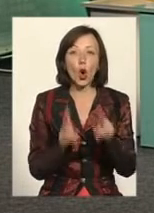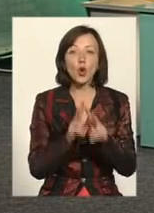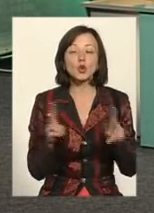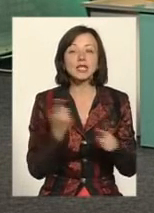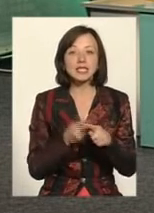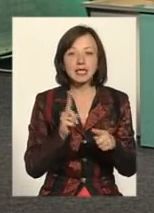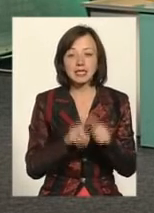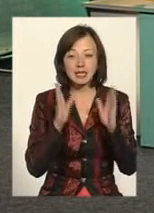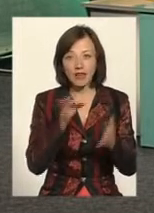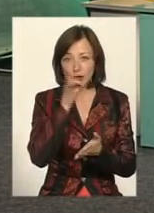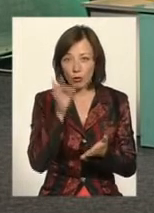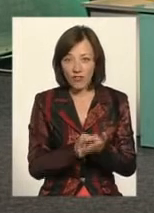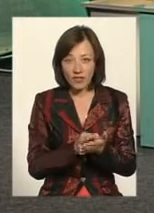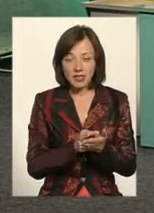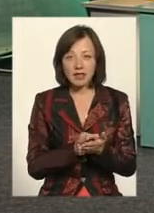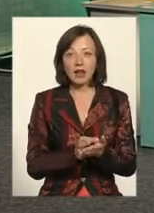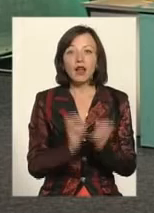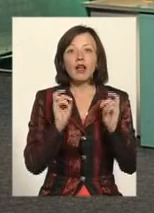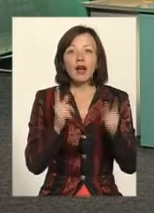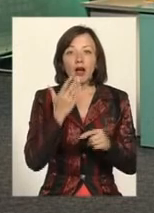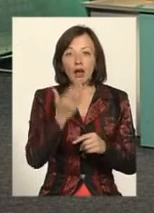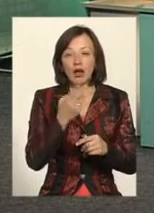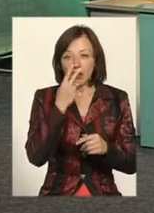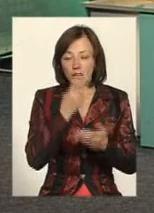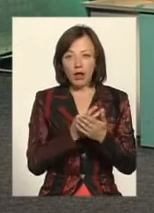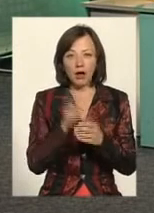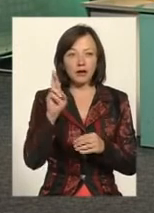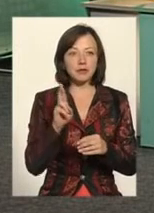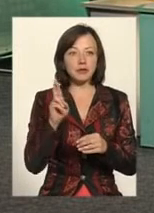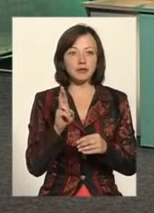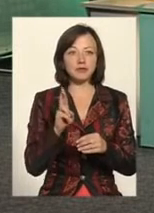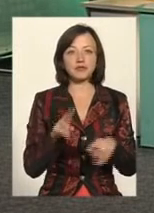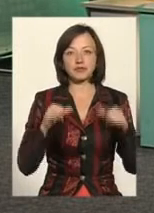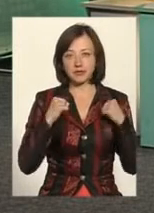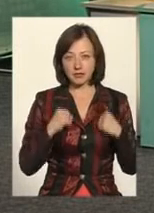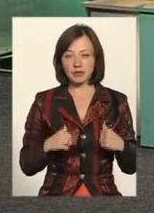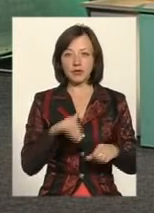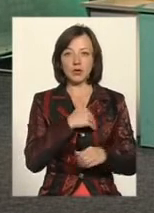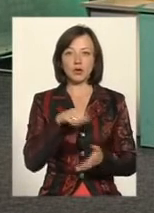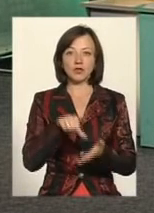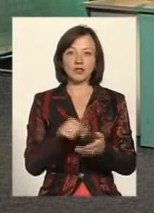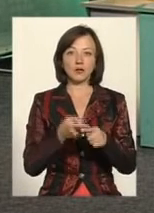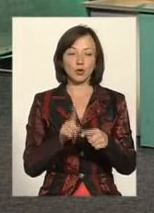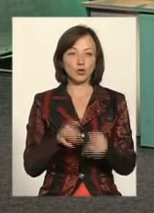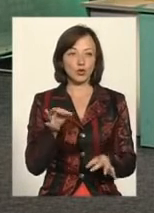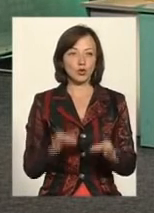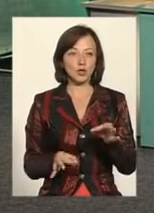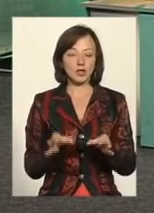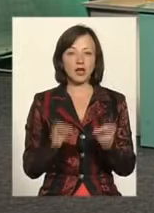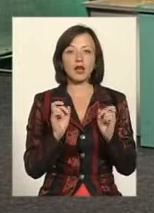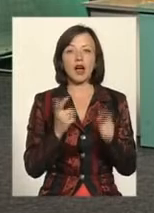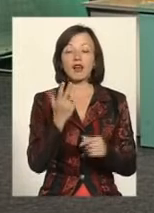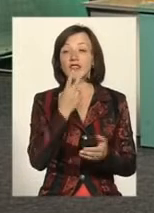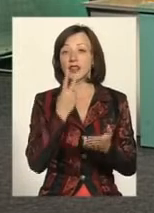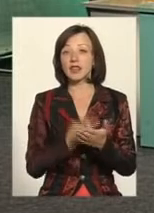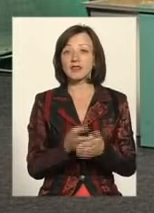це відповість? І як ви дивитесь на те, що Янукович отак от спокійно хоче участвувати в цьому суді? І як ви